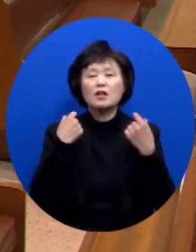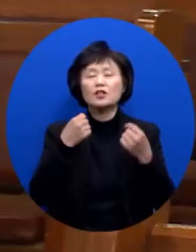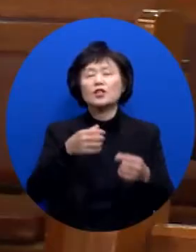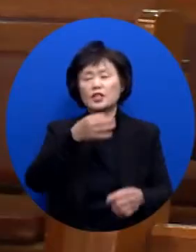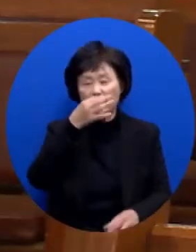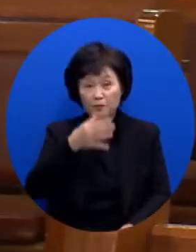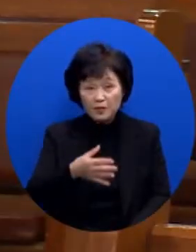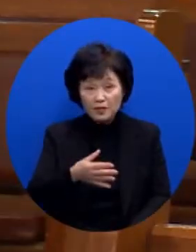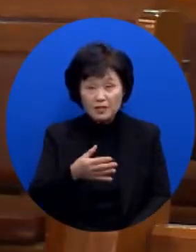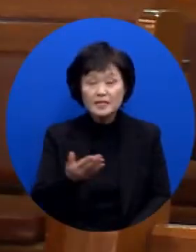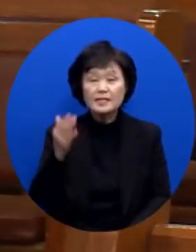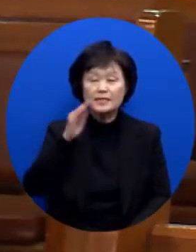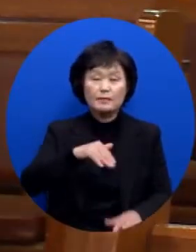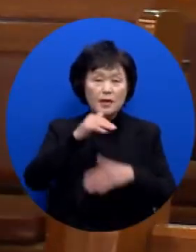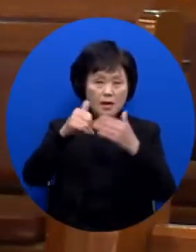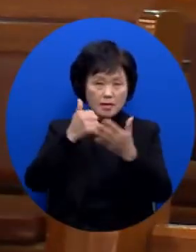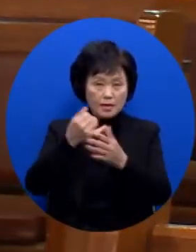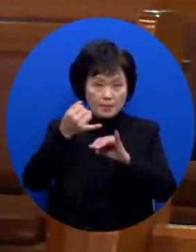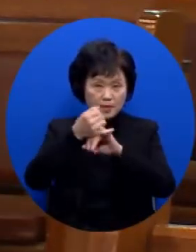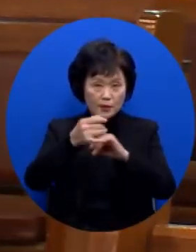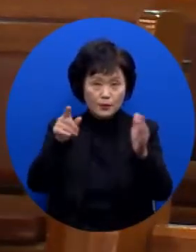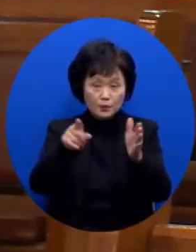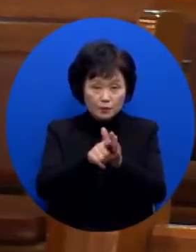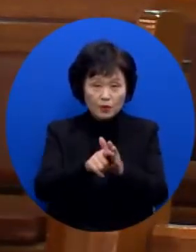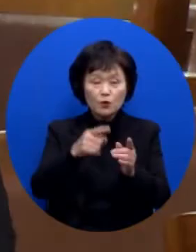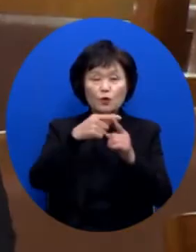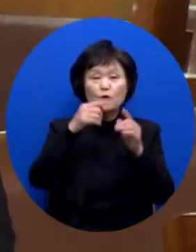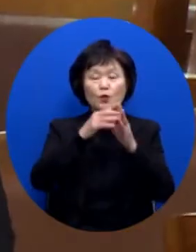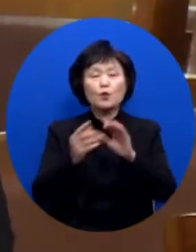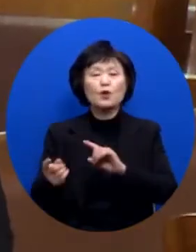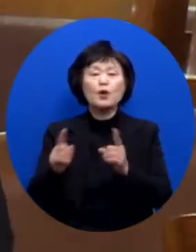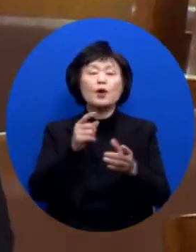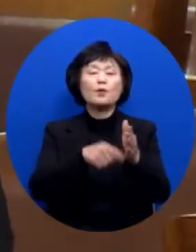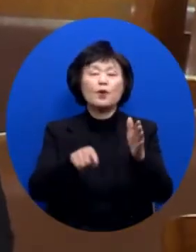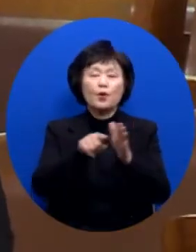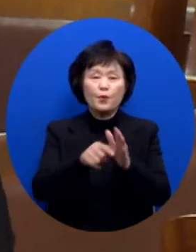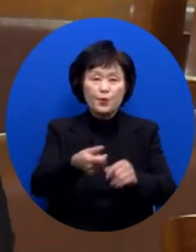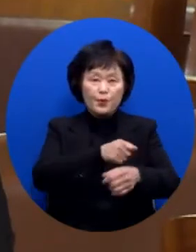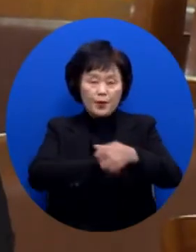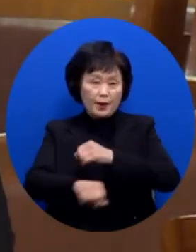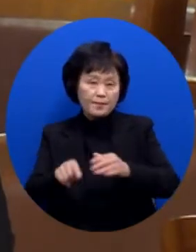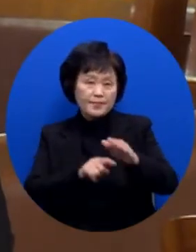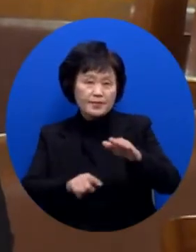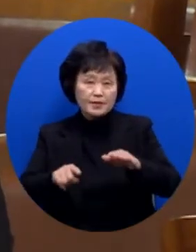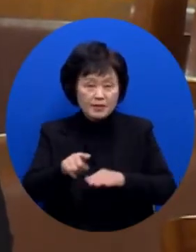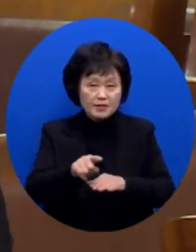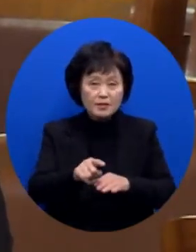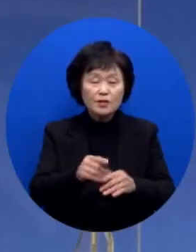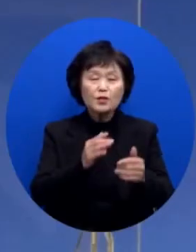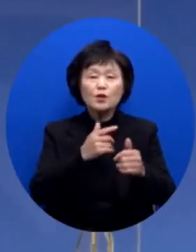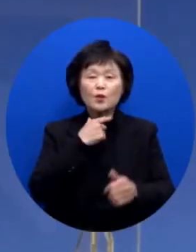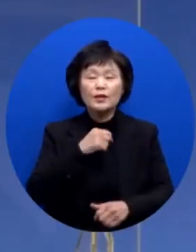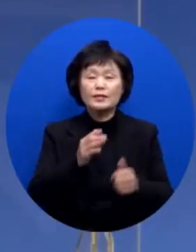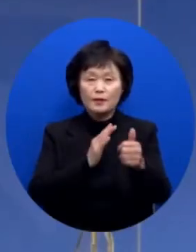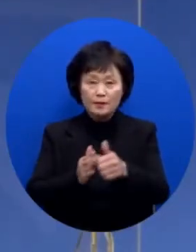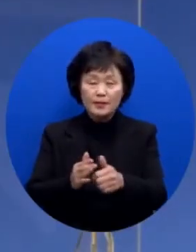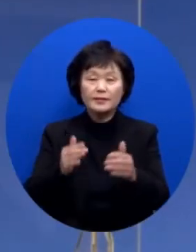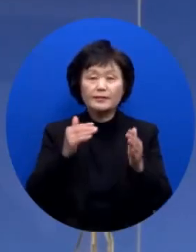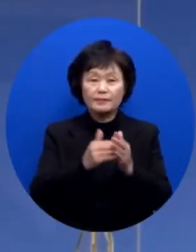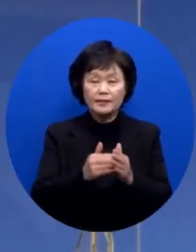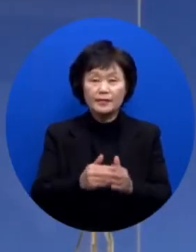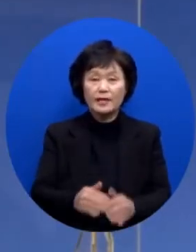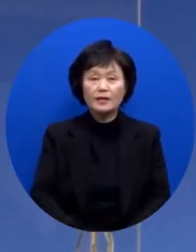그럼에도 하나님의 약속을 믿고 교회 회복을 위해 앞장서서 나아가야 한다 고 전했습니다 여 신임